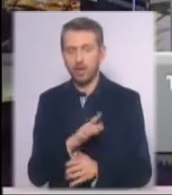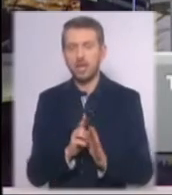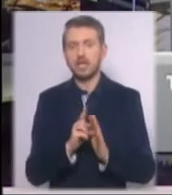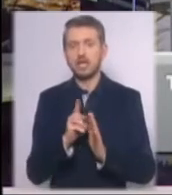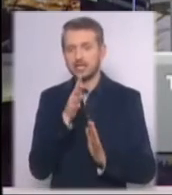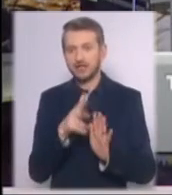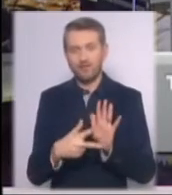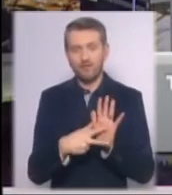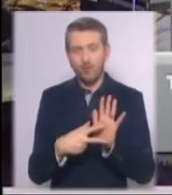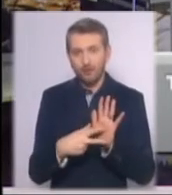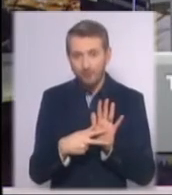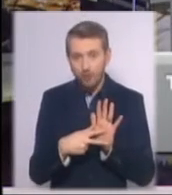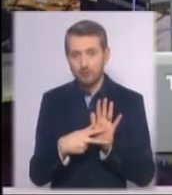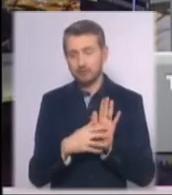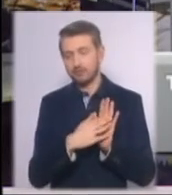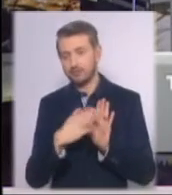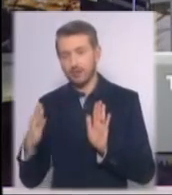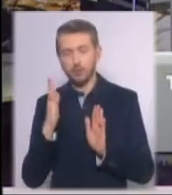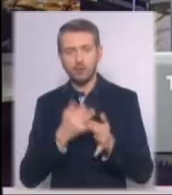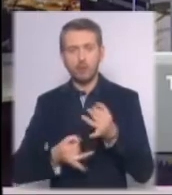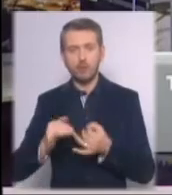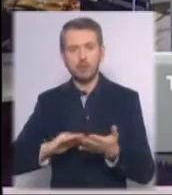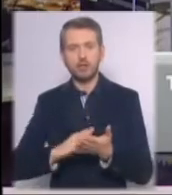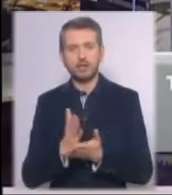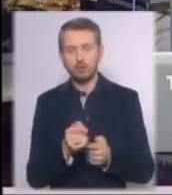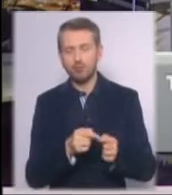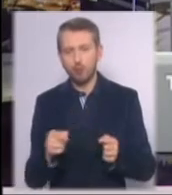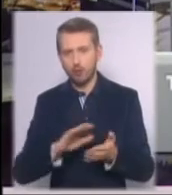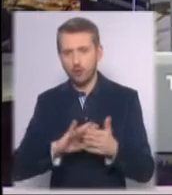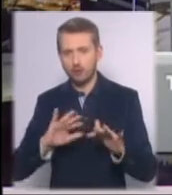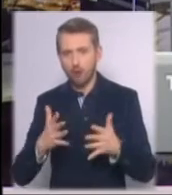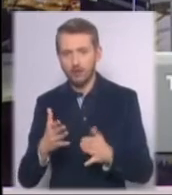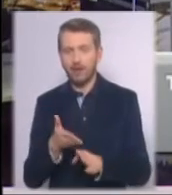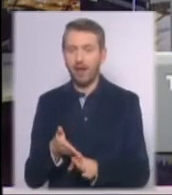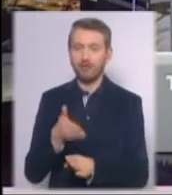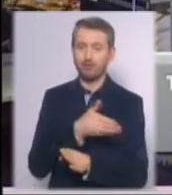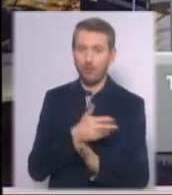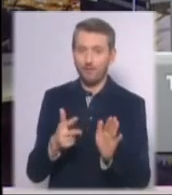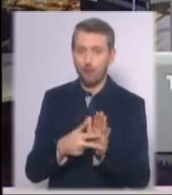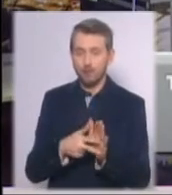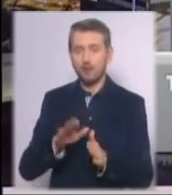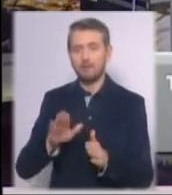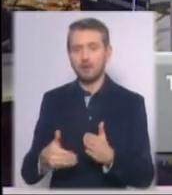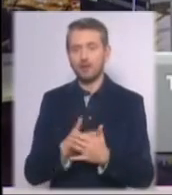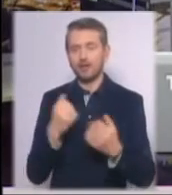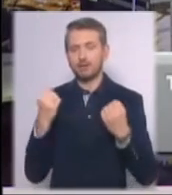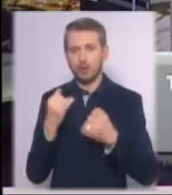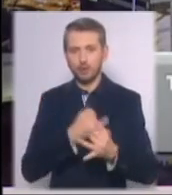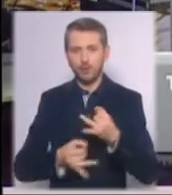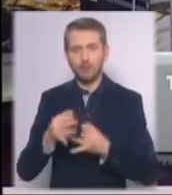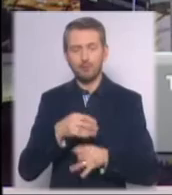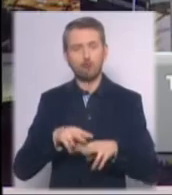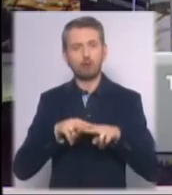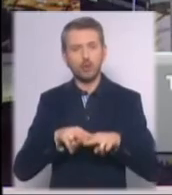години, шановні глядачі, традиційно ми будемо обговорювати політичну поточну ситуацію. А до 8-ї, одразу після новин спорту, ми говоримо про